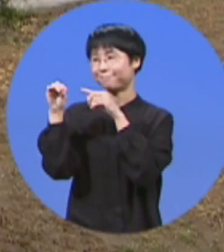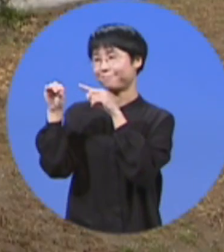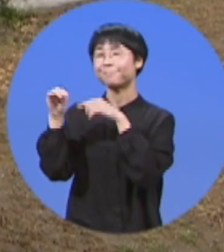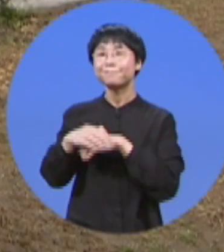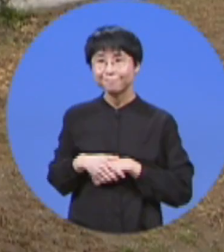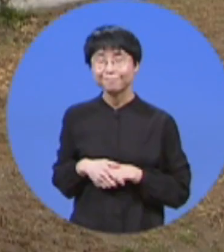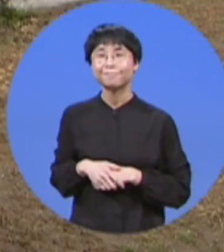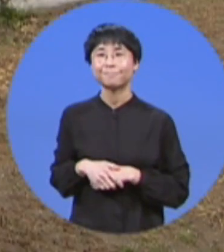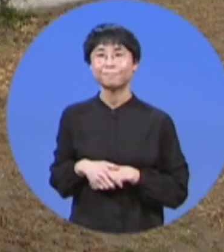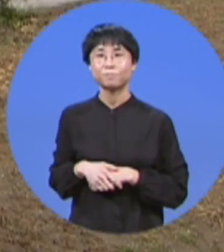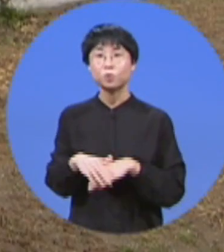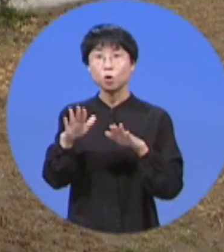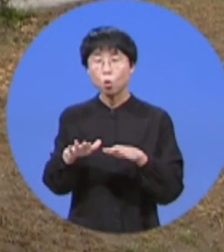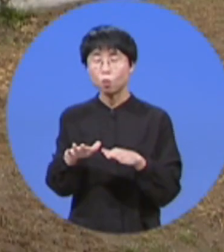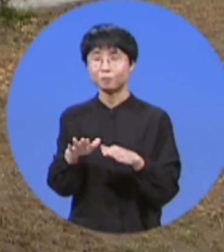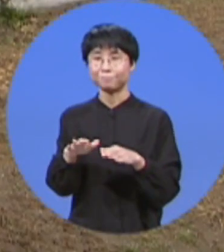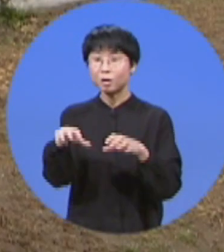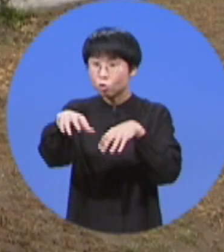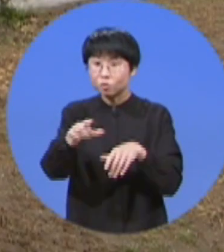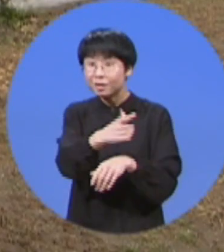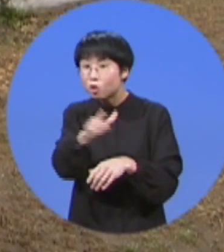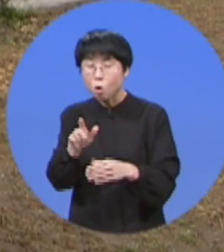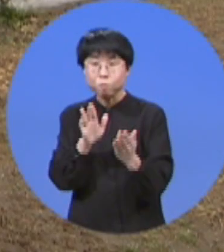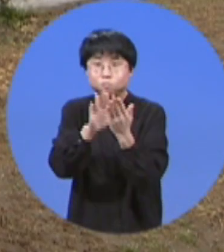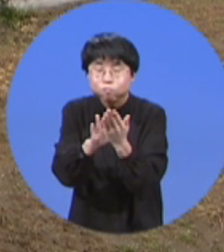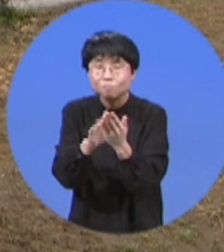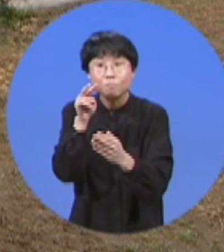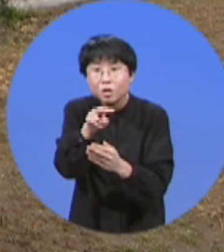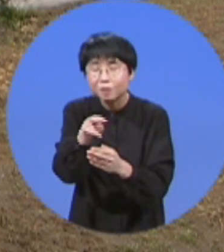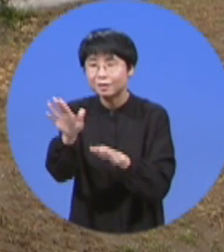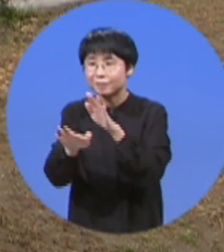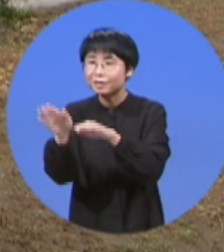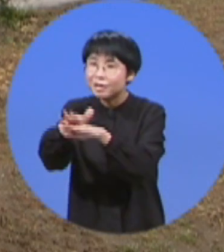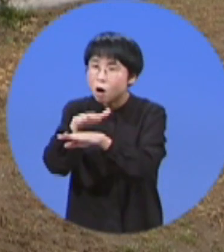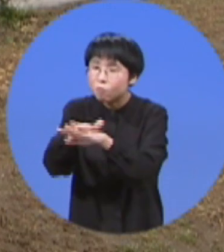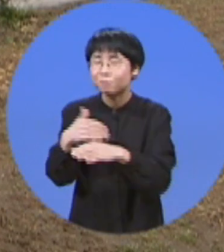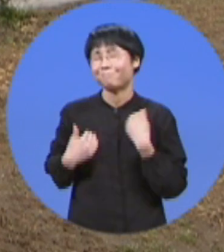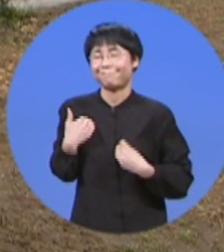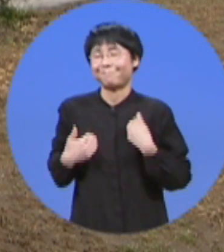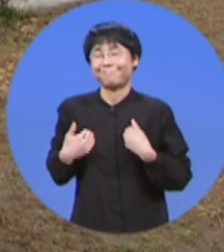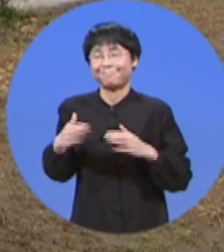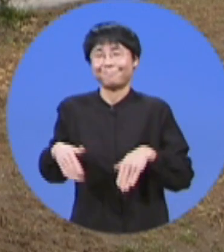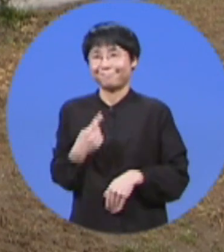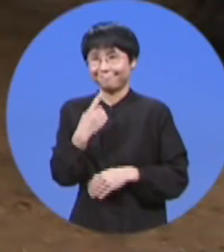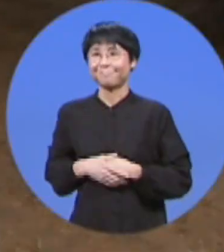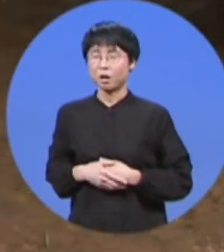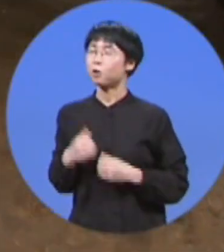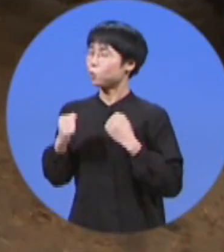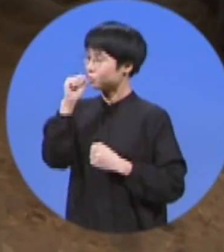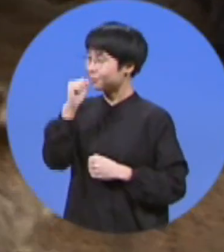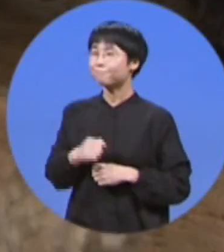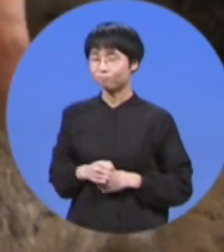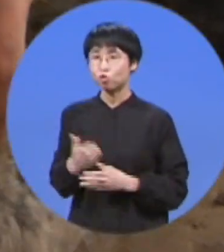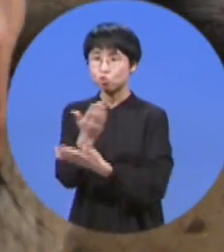いや今日は近くでいろいろな動物を見ることができたり触ることもできてとっても楽しかったです。 よかったです。触